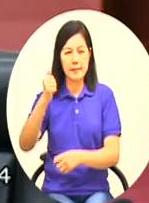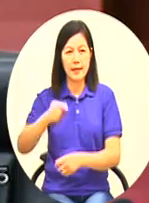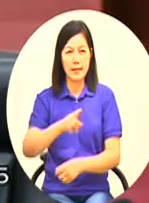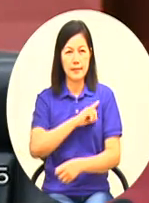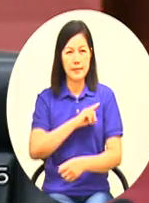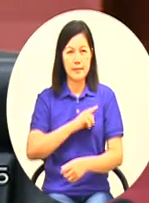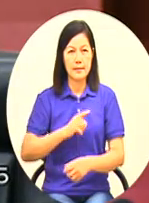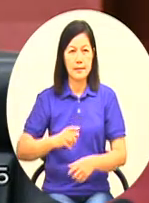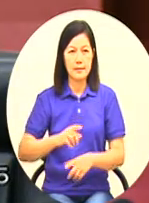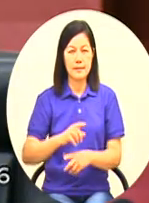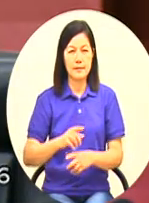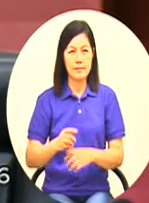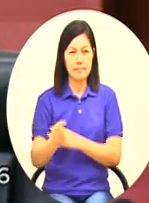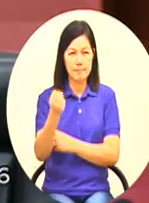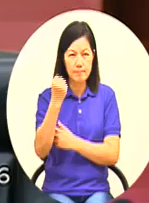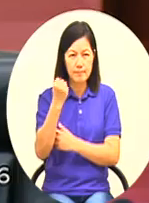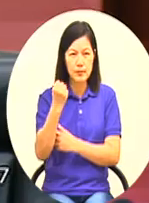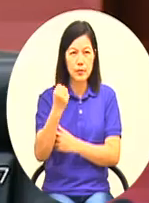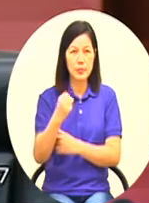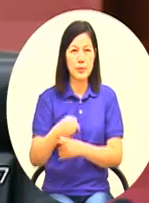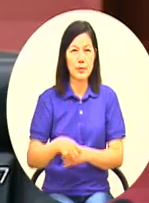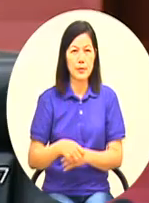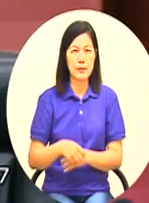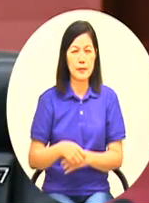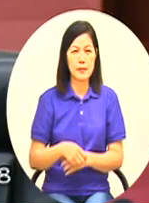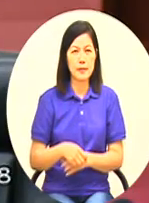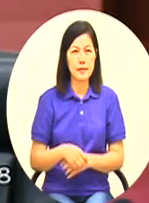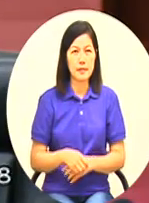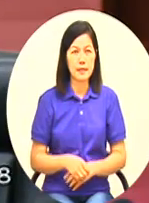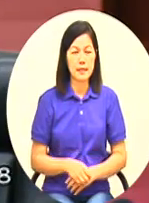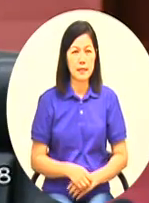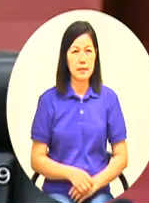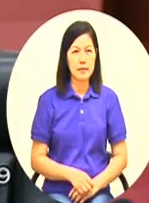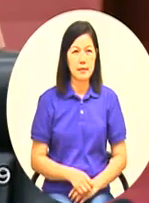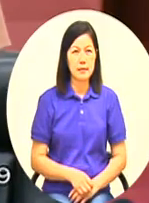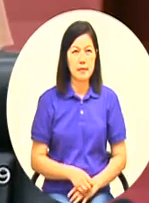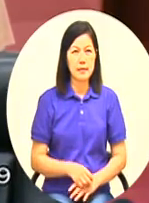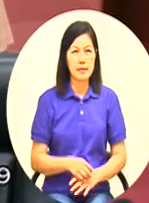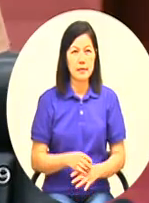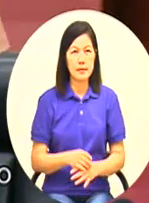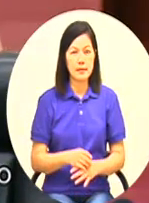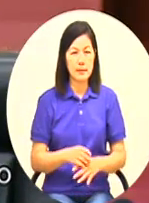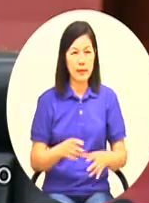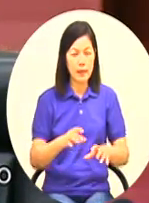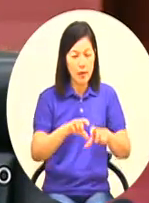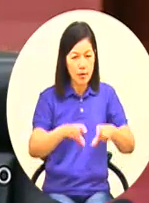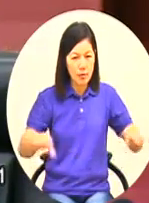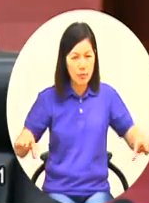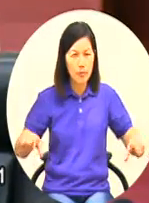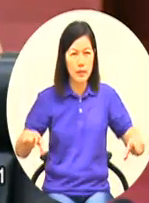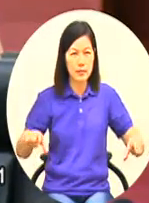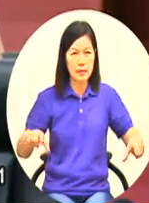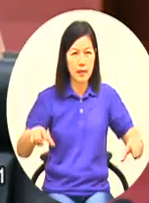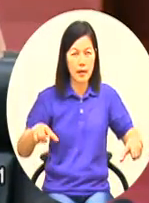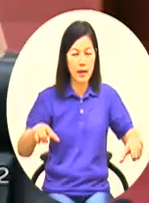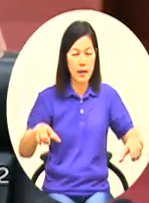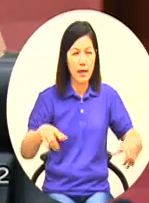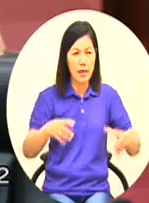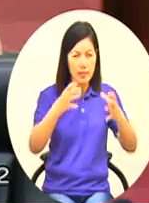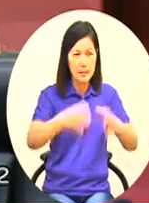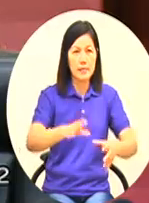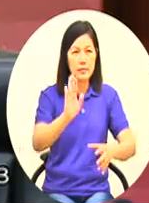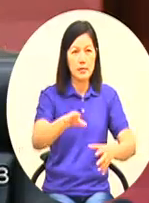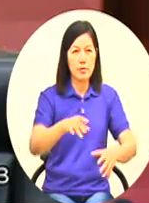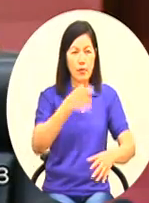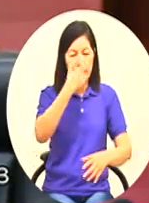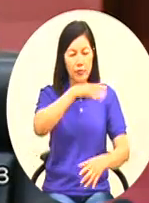去来做一个哦水体哦，啊做工业暗供个吼，啊所以咧，红山溪即卖